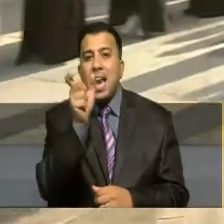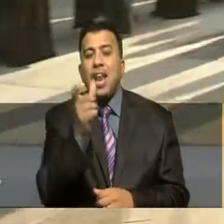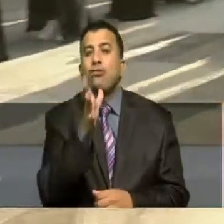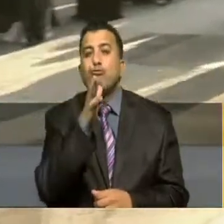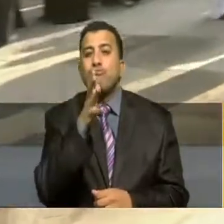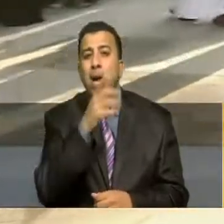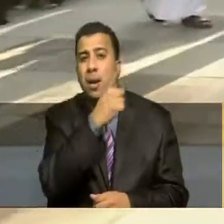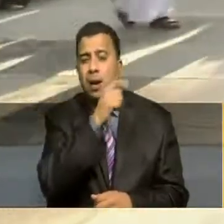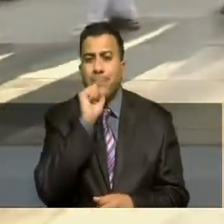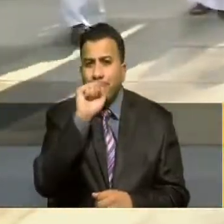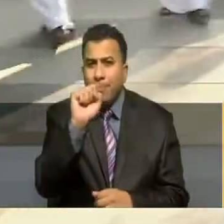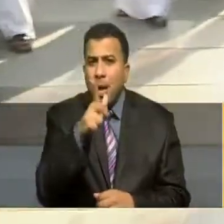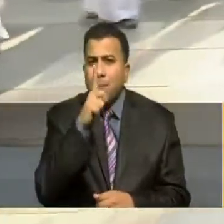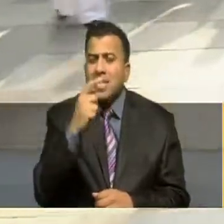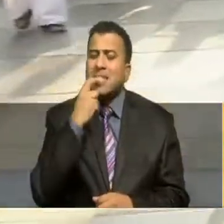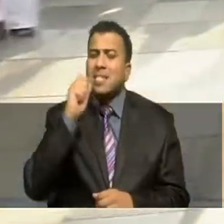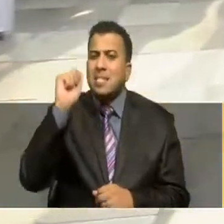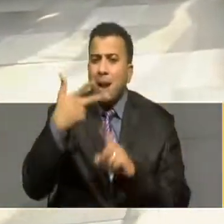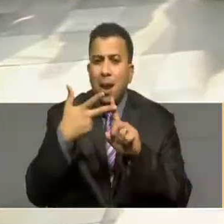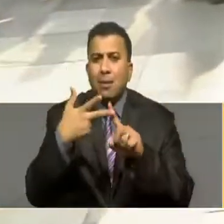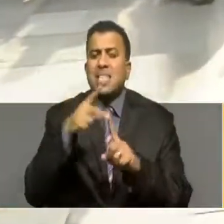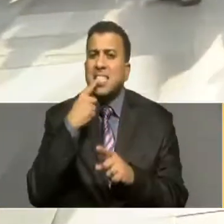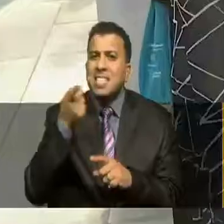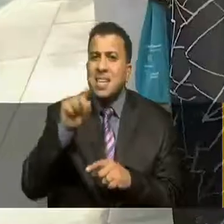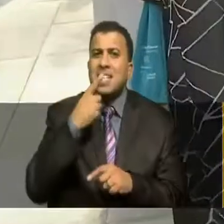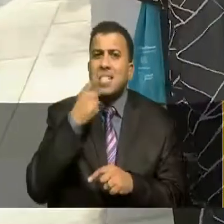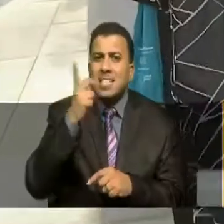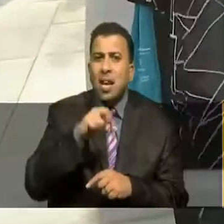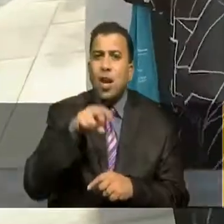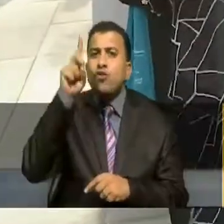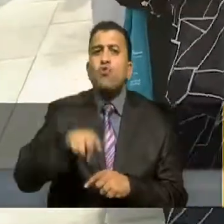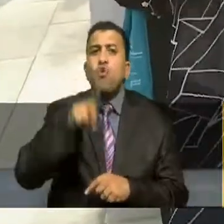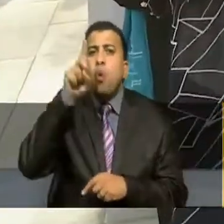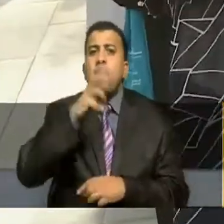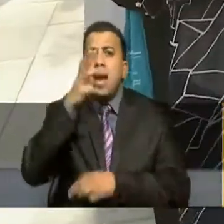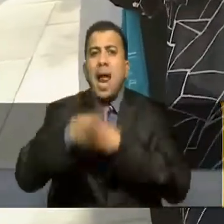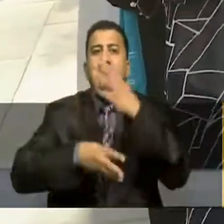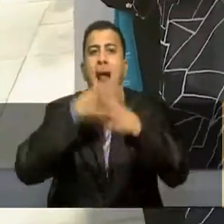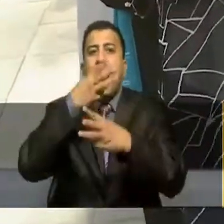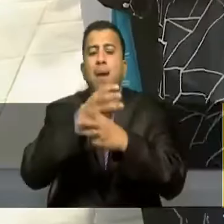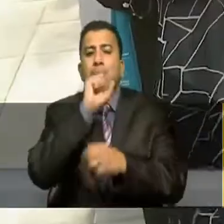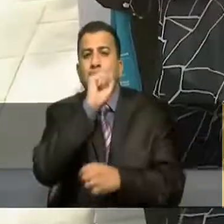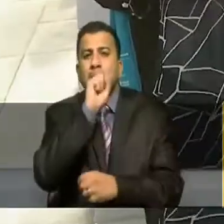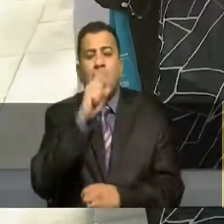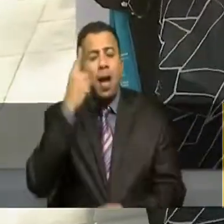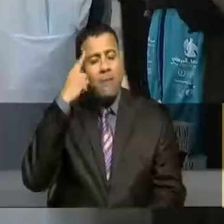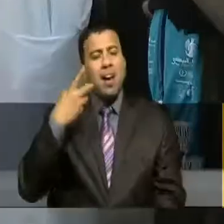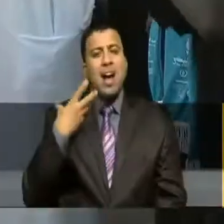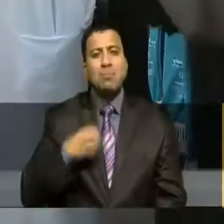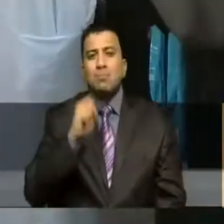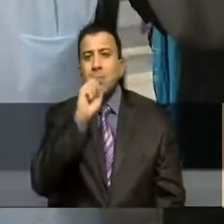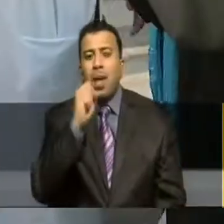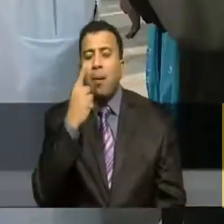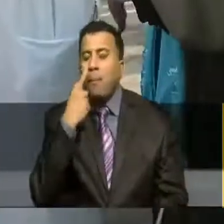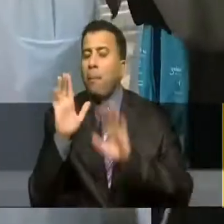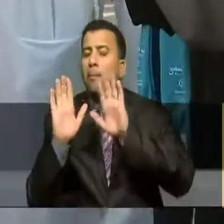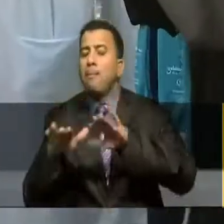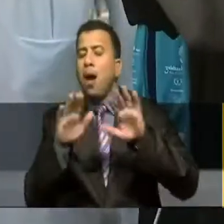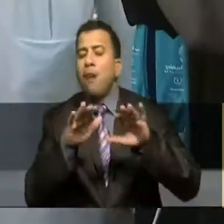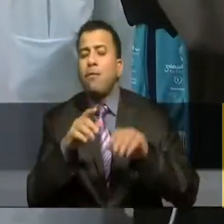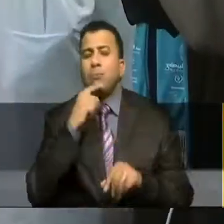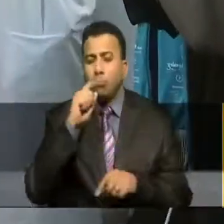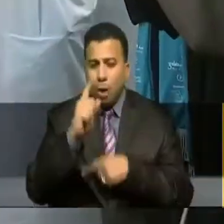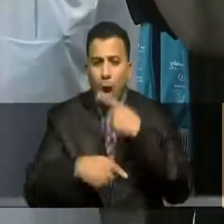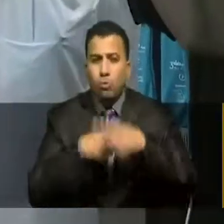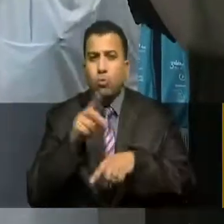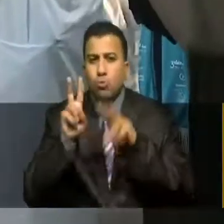للعام الثالث على التوالي تزامنا مع اليوم العالمي للمكفوفين الذي يصادف 15 من أكتوبر من كل